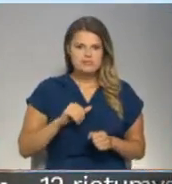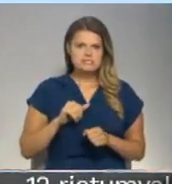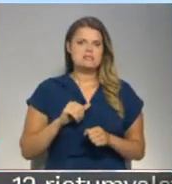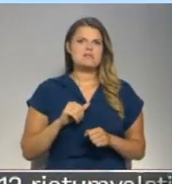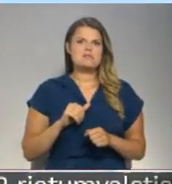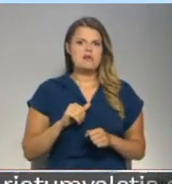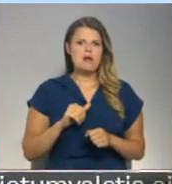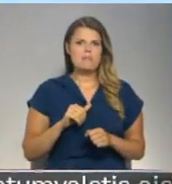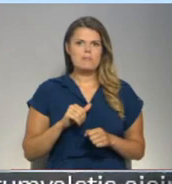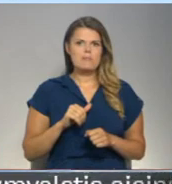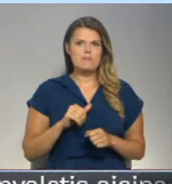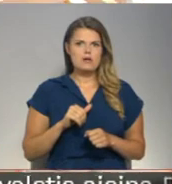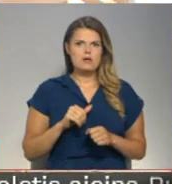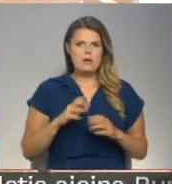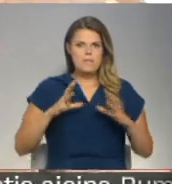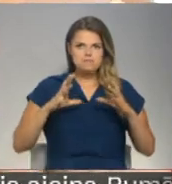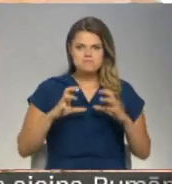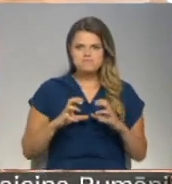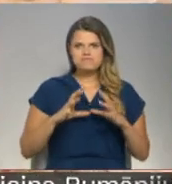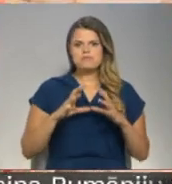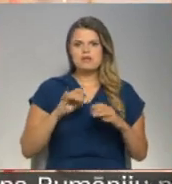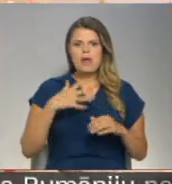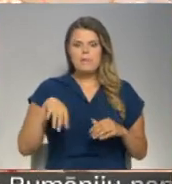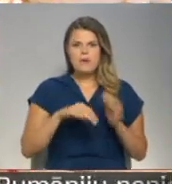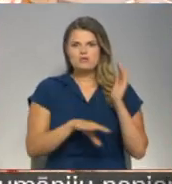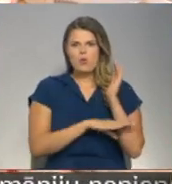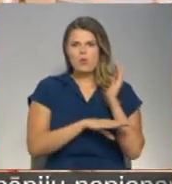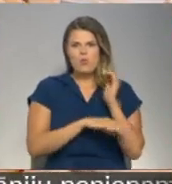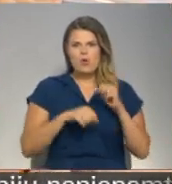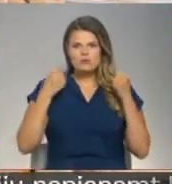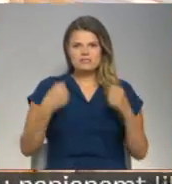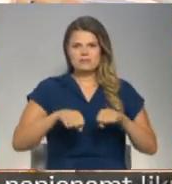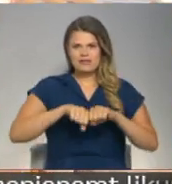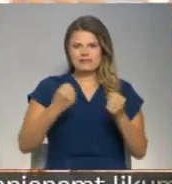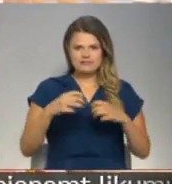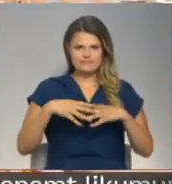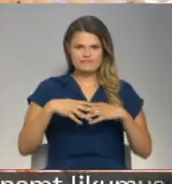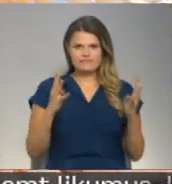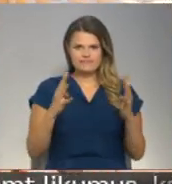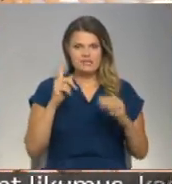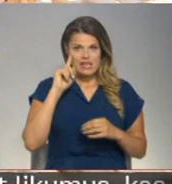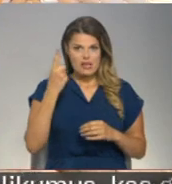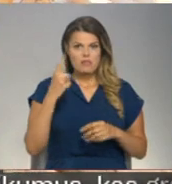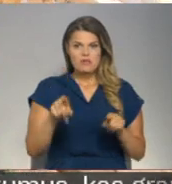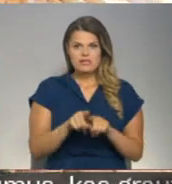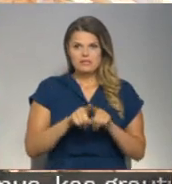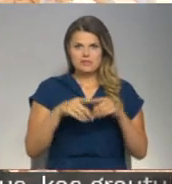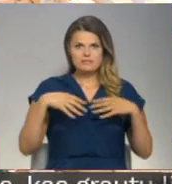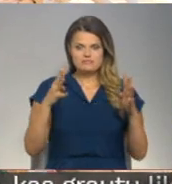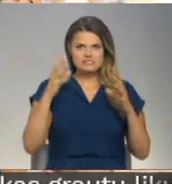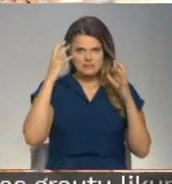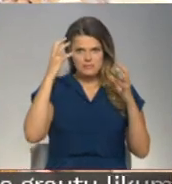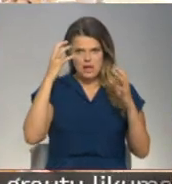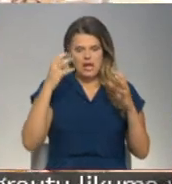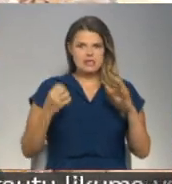notiek kompresija. Bet ja mēs kaut vai kokas zaru spēcīgi laužam un tās čemes, kas iet pa gaisu, iedomājieties, tādas pašas čemes sit pa